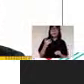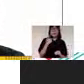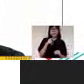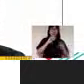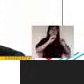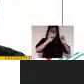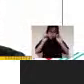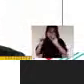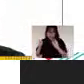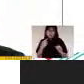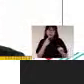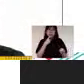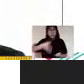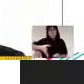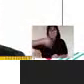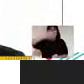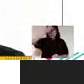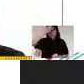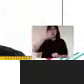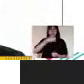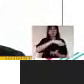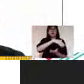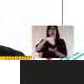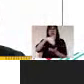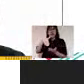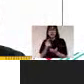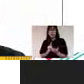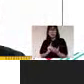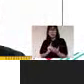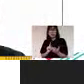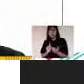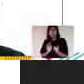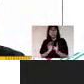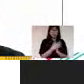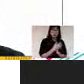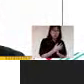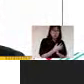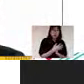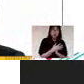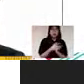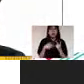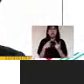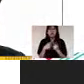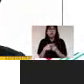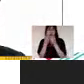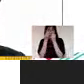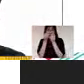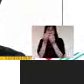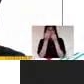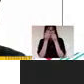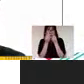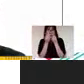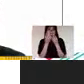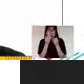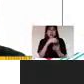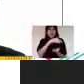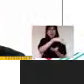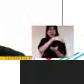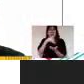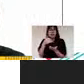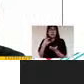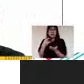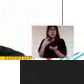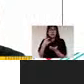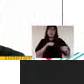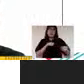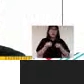prinsip-prinsip perlindungan data pribadi ataupun keamanan informasi yang datanya kami kelola setiap saat, setiap